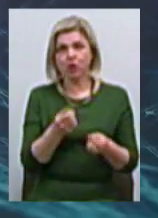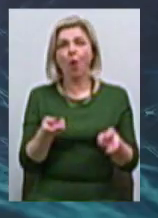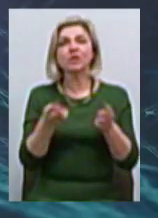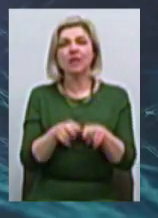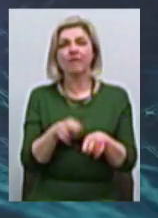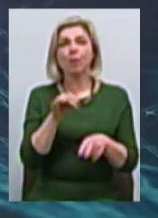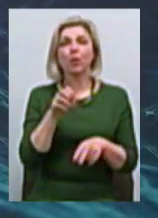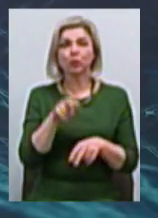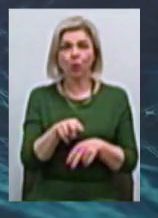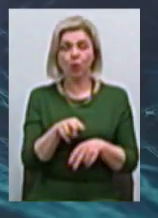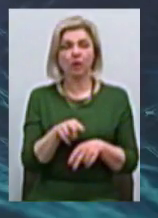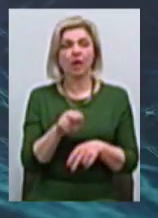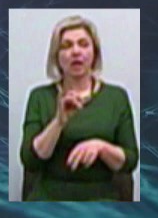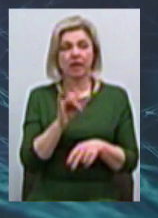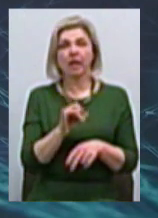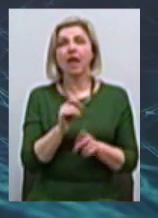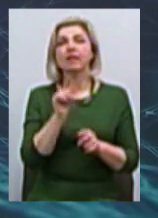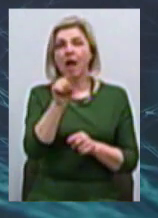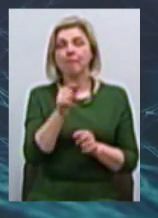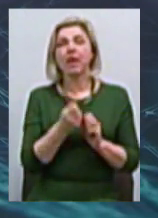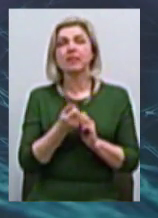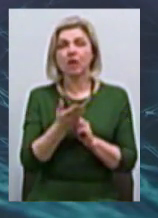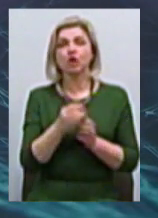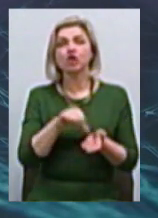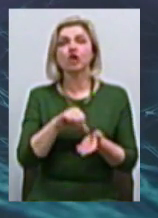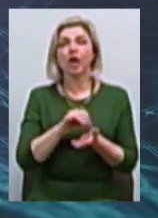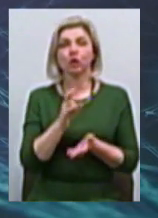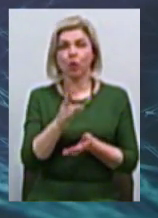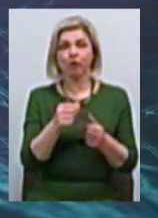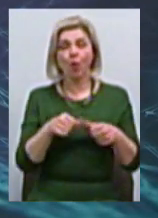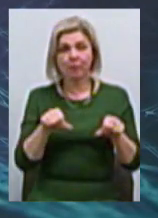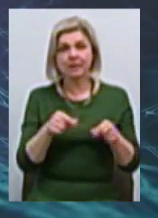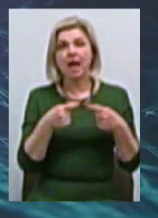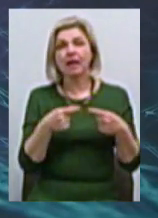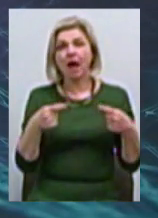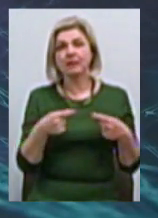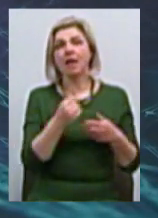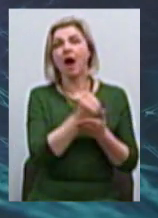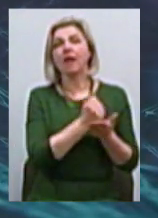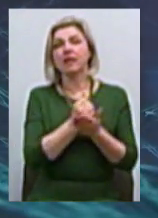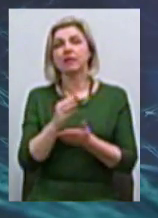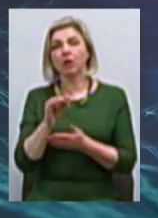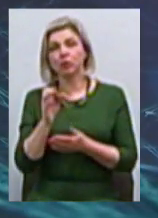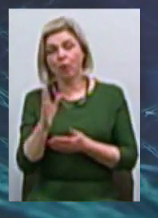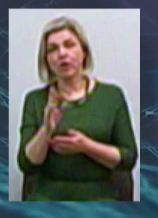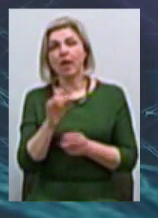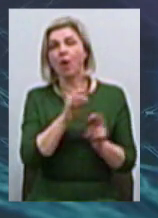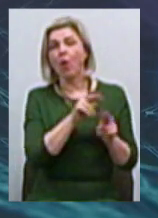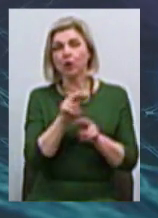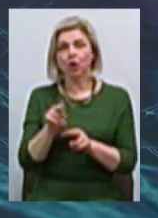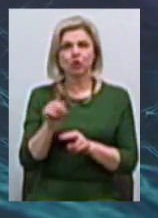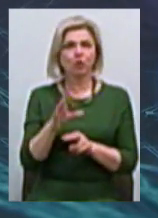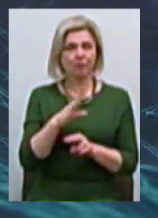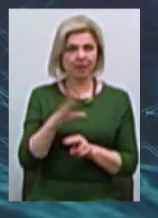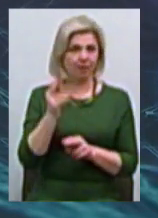да, там несколько членов комиссии, которые от разных кандидатов, то есть они контролируют друг друга, чтобы кто-то, да, не замутил,